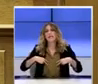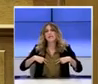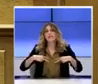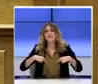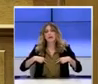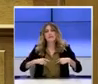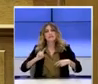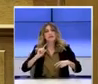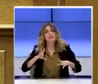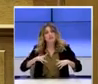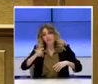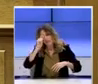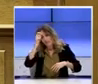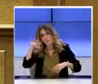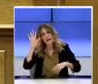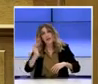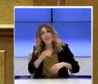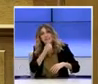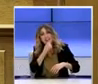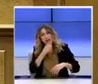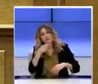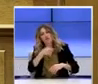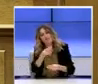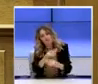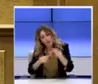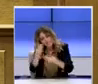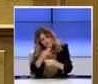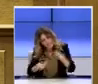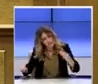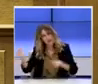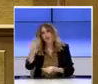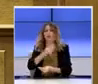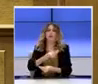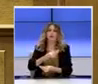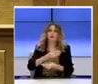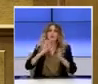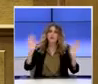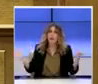Ερωτώ και πάλι λοιπόν, για ποιο λόγο η χώρα